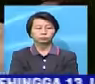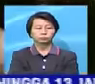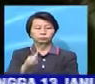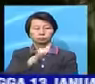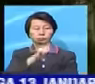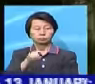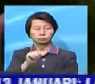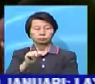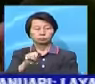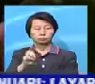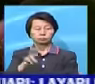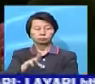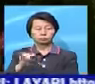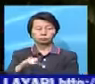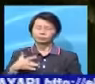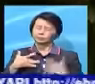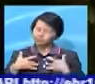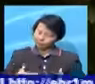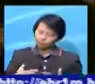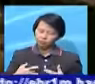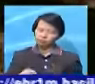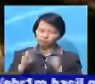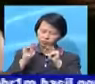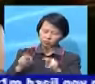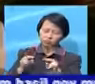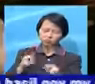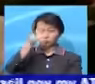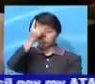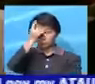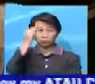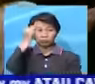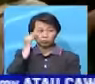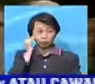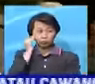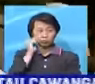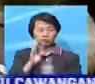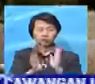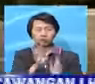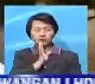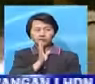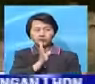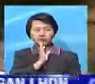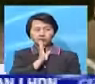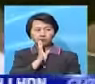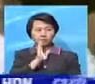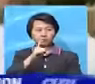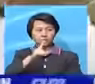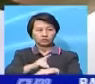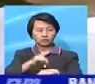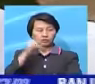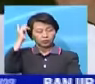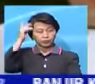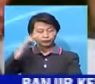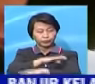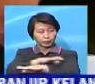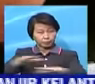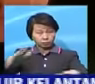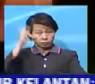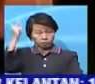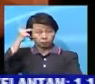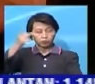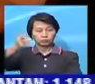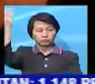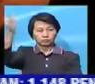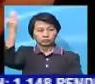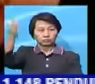Zamri Muhammad Isa nyata kecewa apabila melihat Tun Dr. Mahathir yang membuat dakwaan tersebut di pentas politik sewaktu berceramah